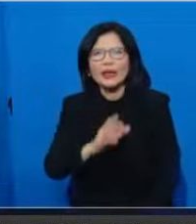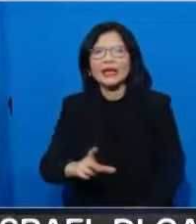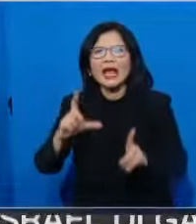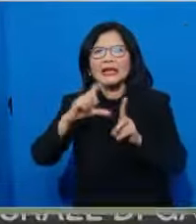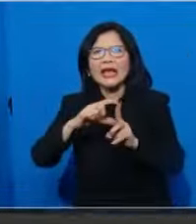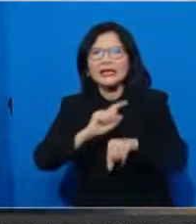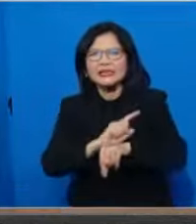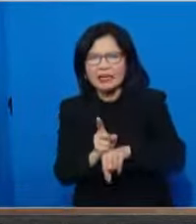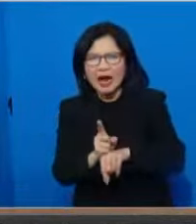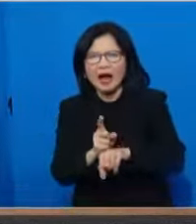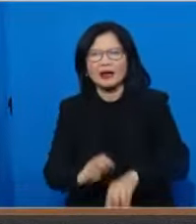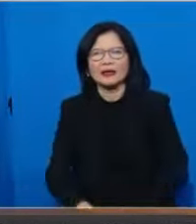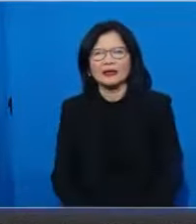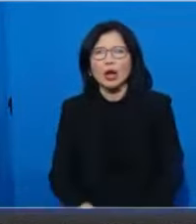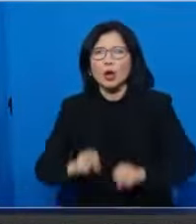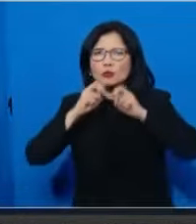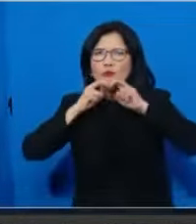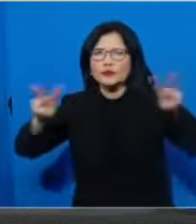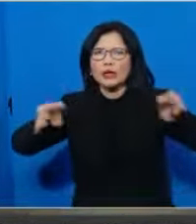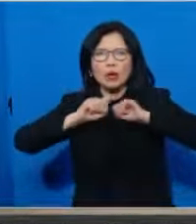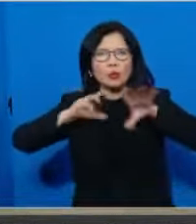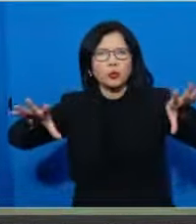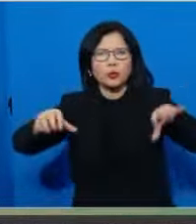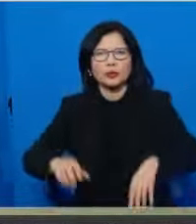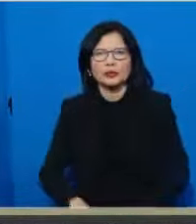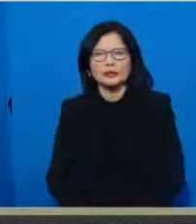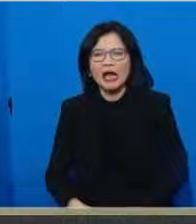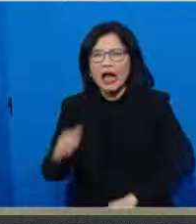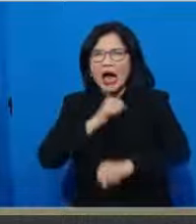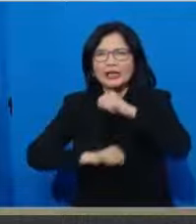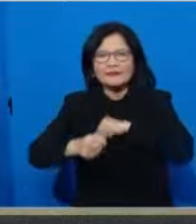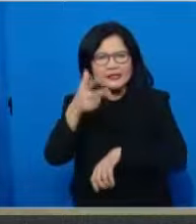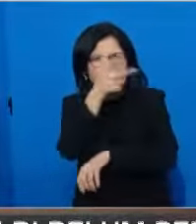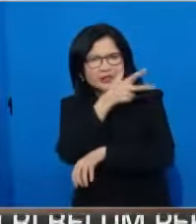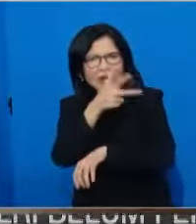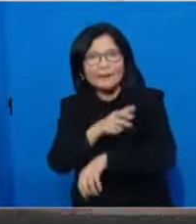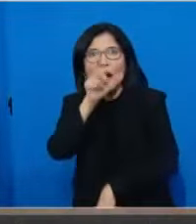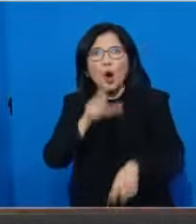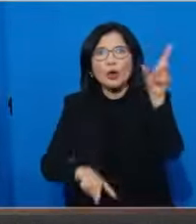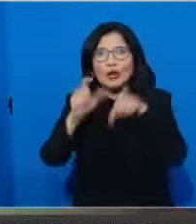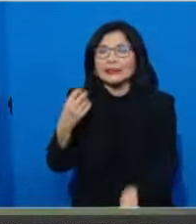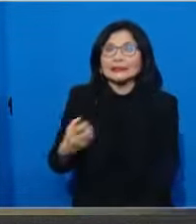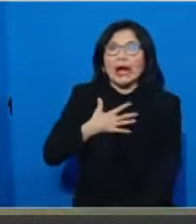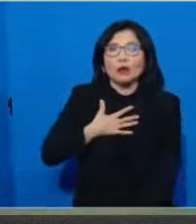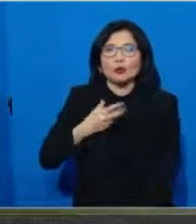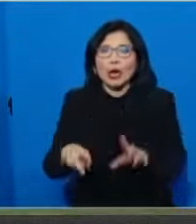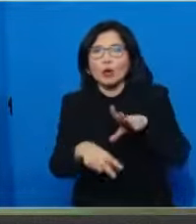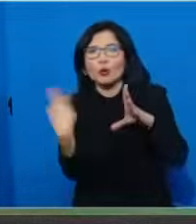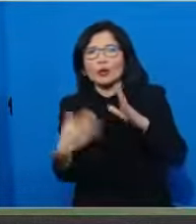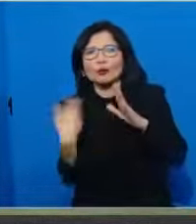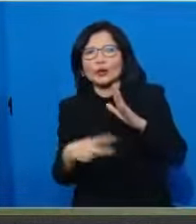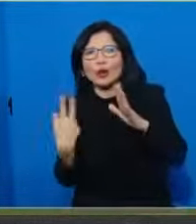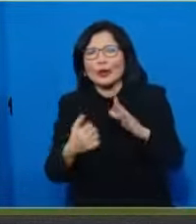Utara, Minggu sore jadi viral. Mengetahui aktivitasnya direkam, sejumlah orang di dalam lokasi langsung berhamburan